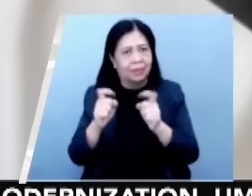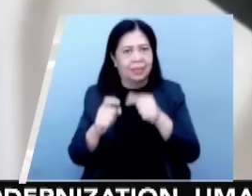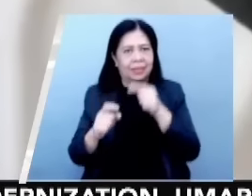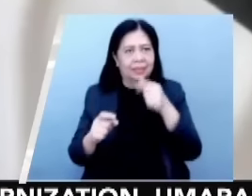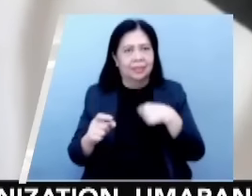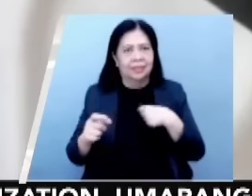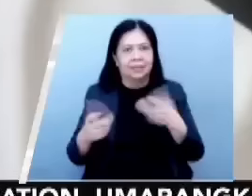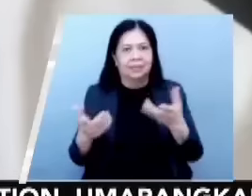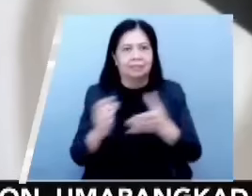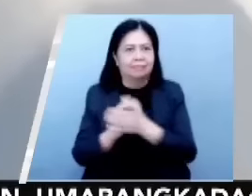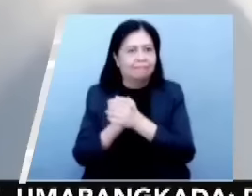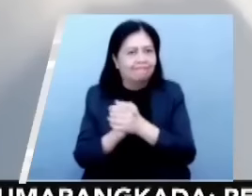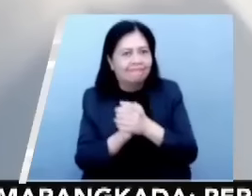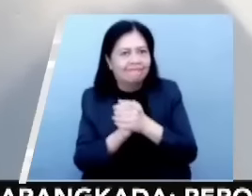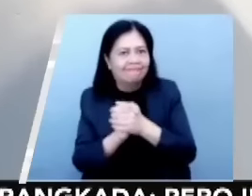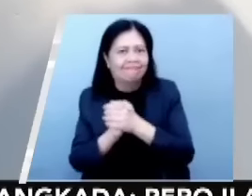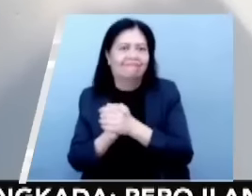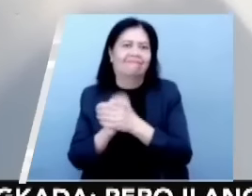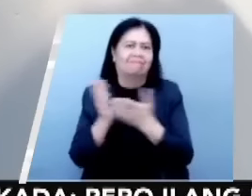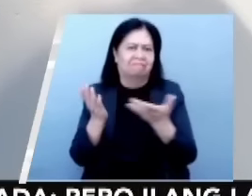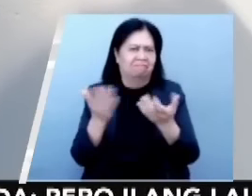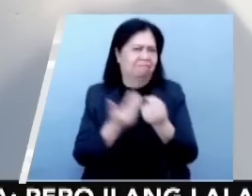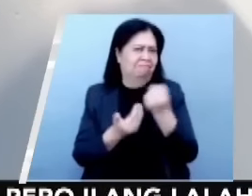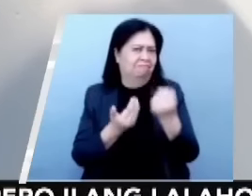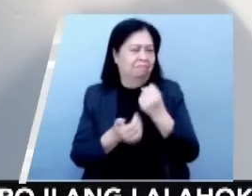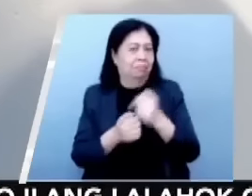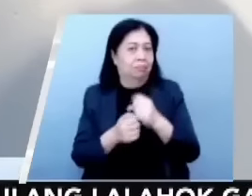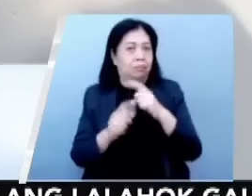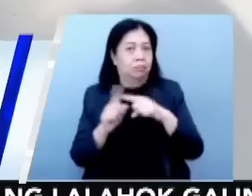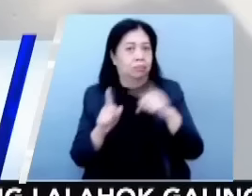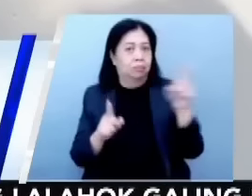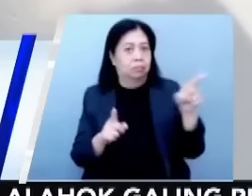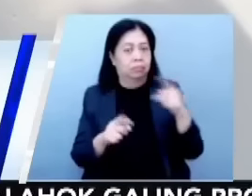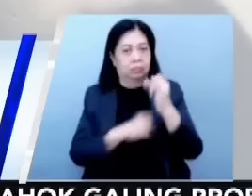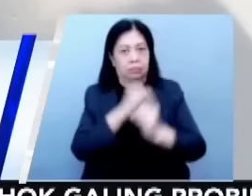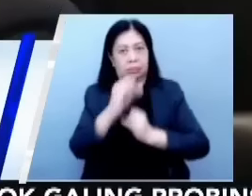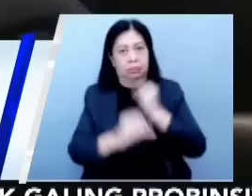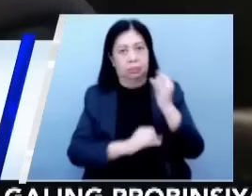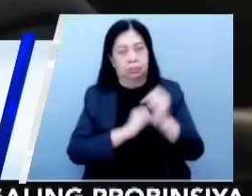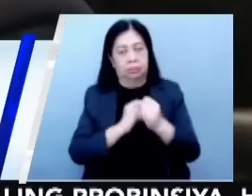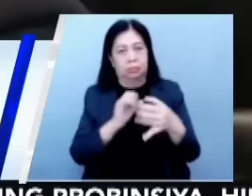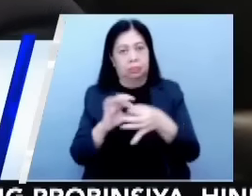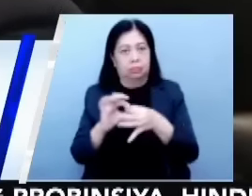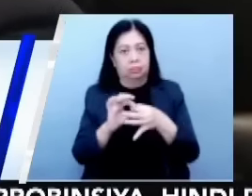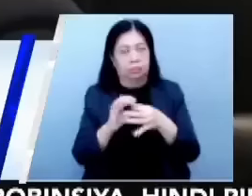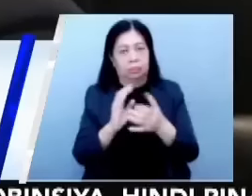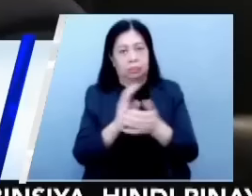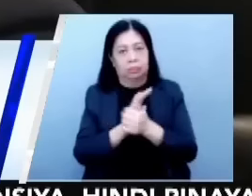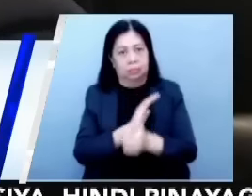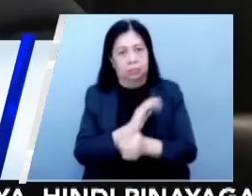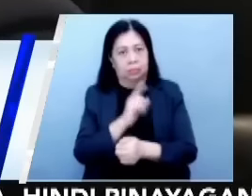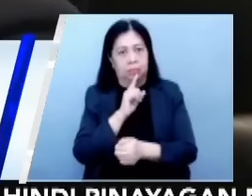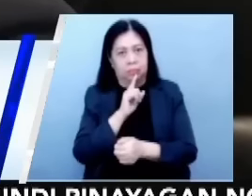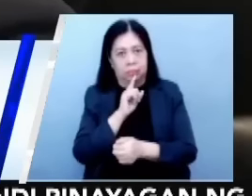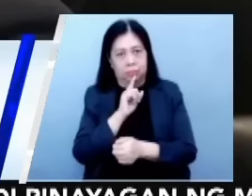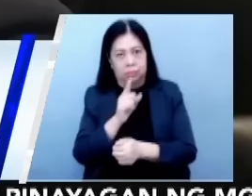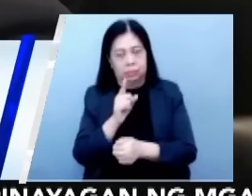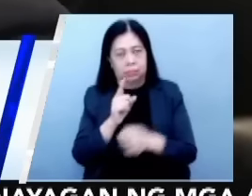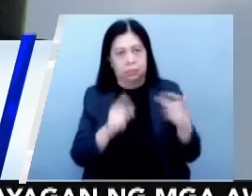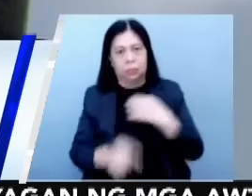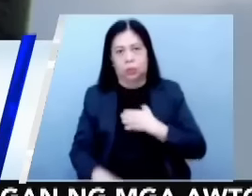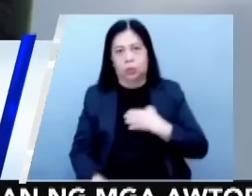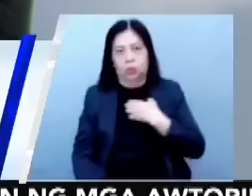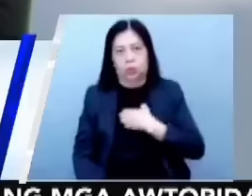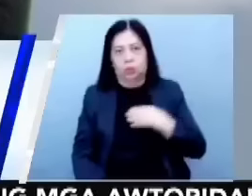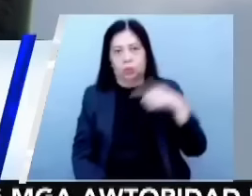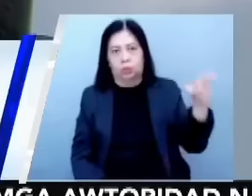kadami-daming congratulations. Pero para sa isang international relations expert, tiyak daw na aalmahan ito ng China.